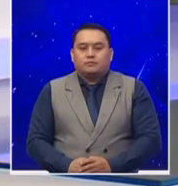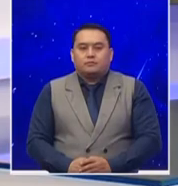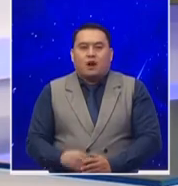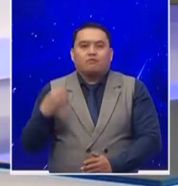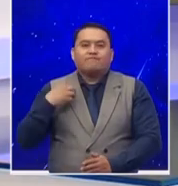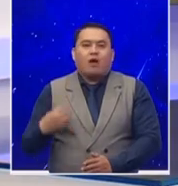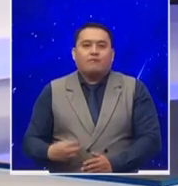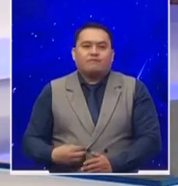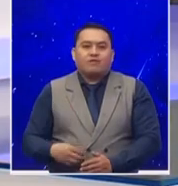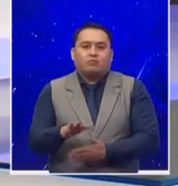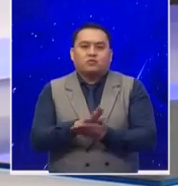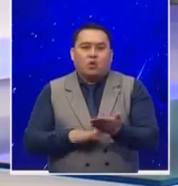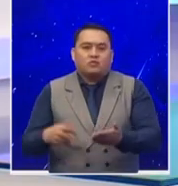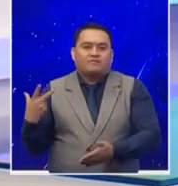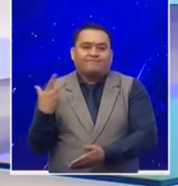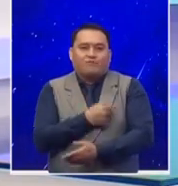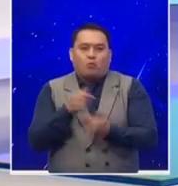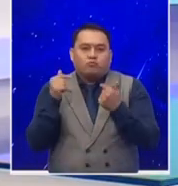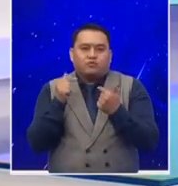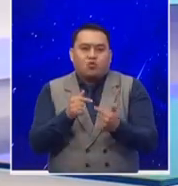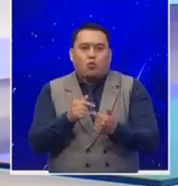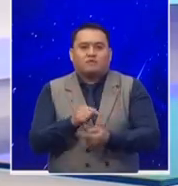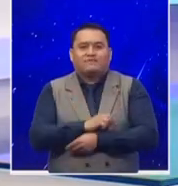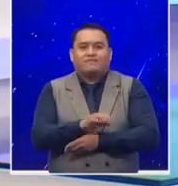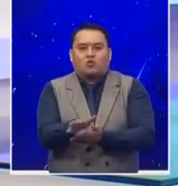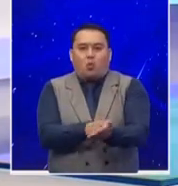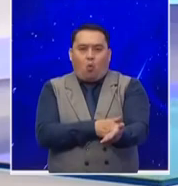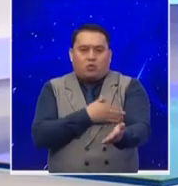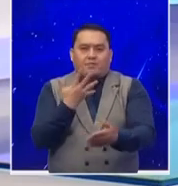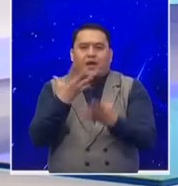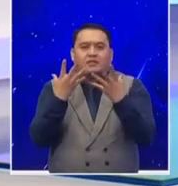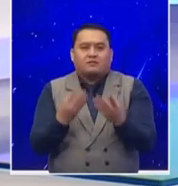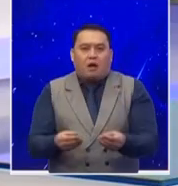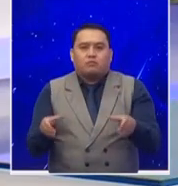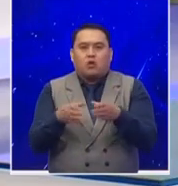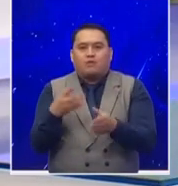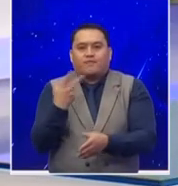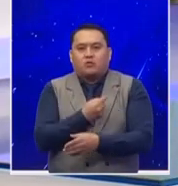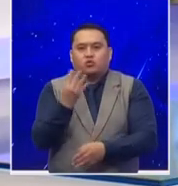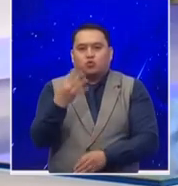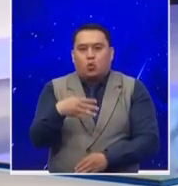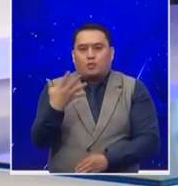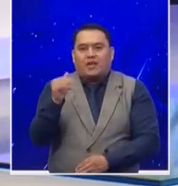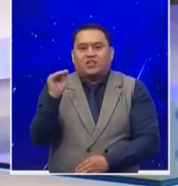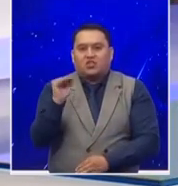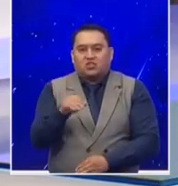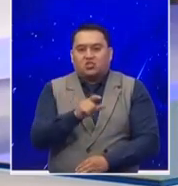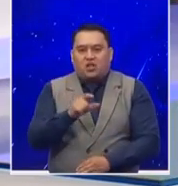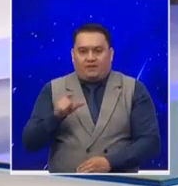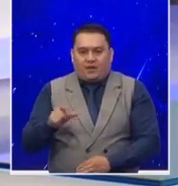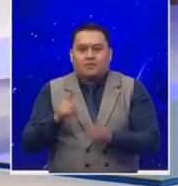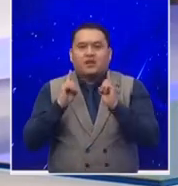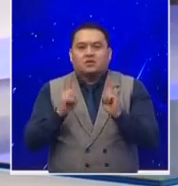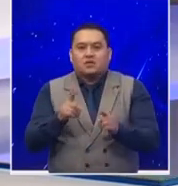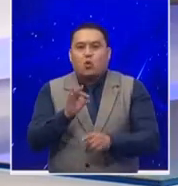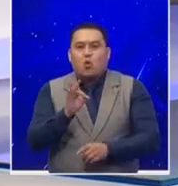Во Франции затягивается вакцинация от коронавируса. За первые 5 дней прививочной кампании вакцину получили около 45 тысяч